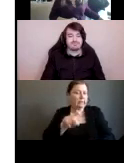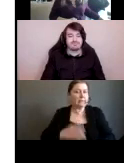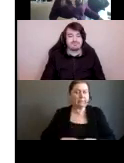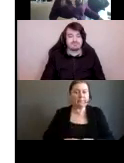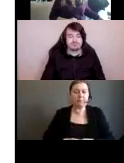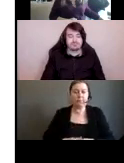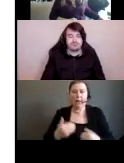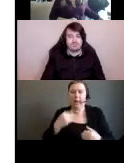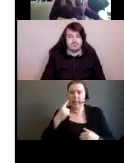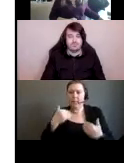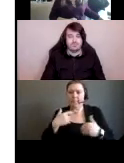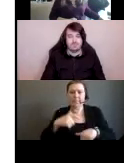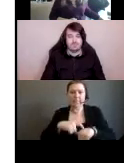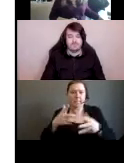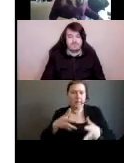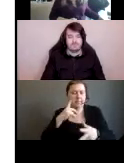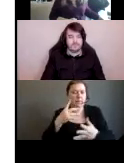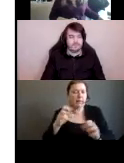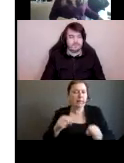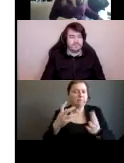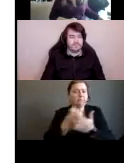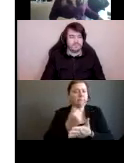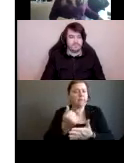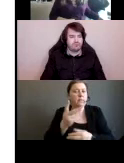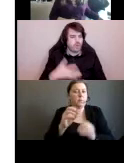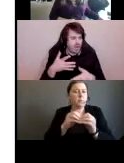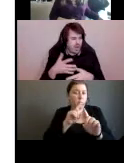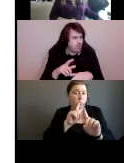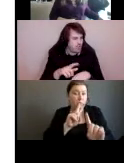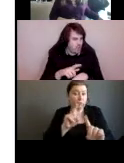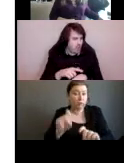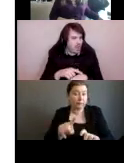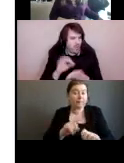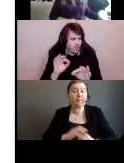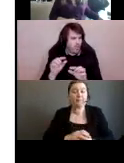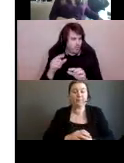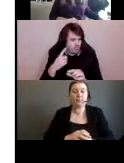Time for a couple more questions. On a encore le temps de prendre quelques autres questions.